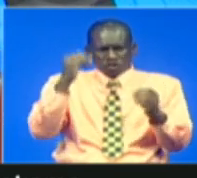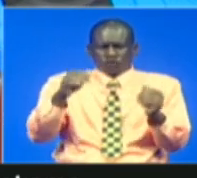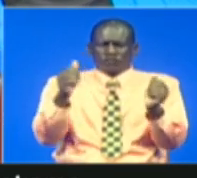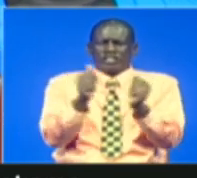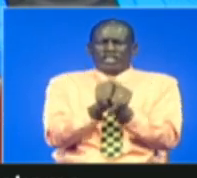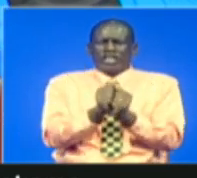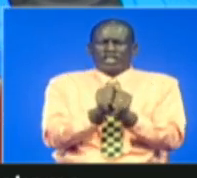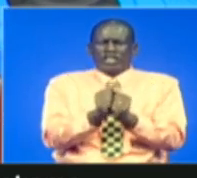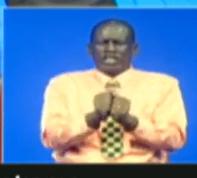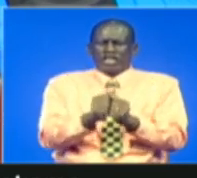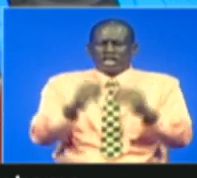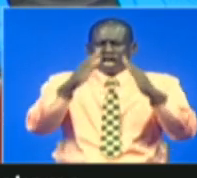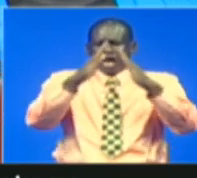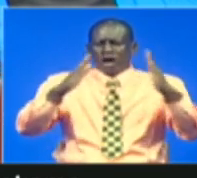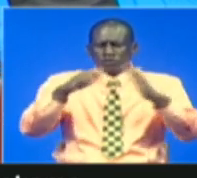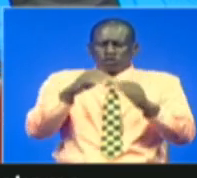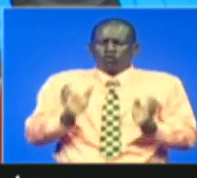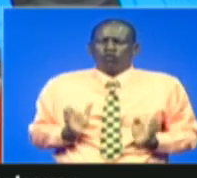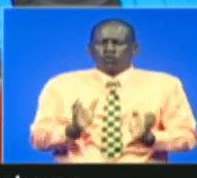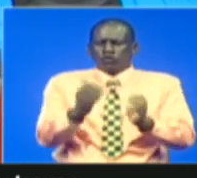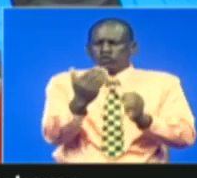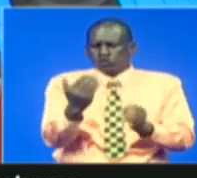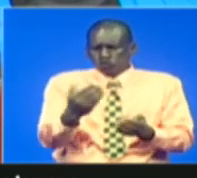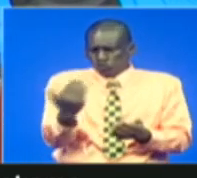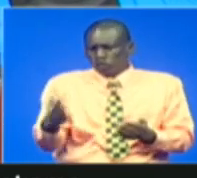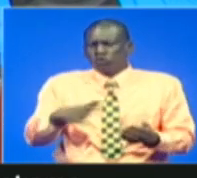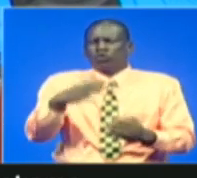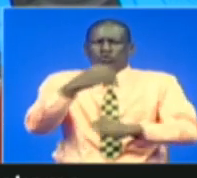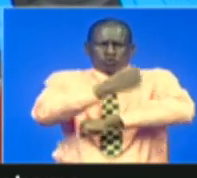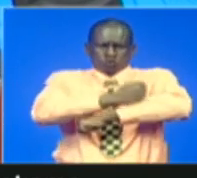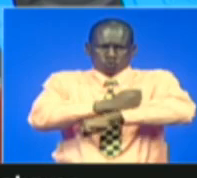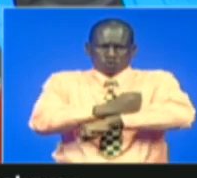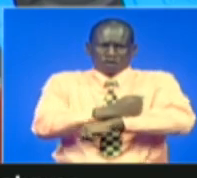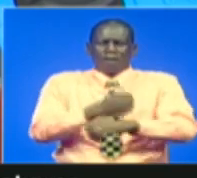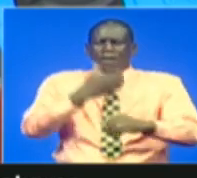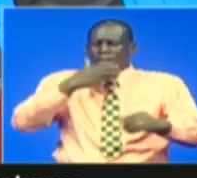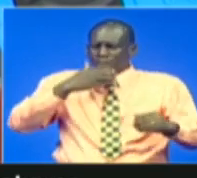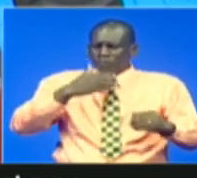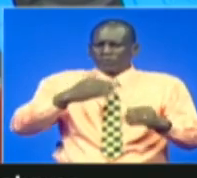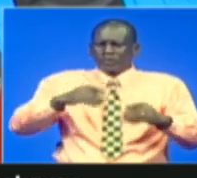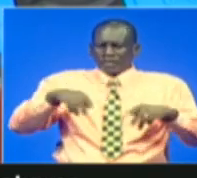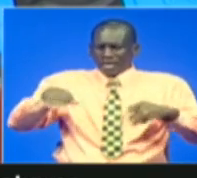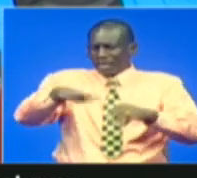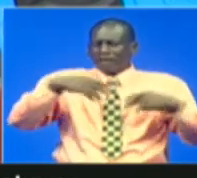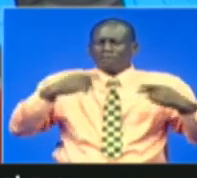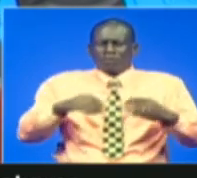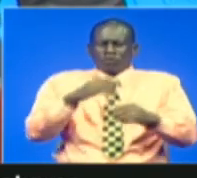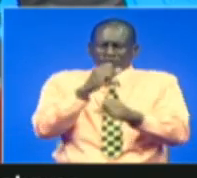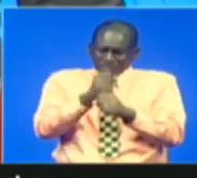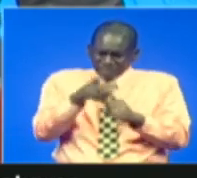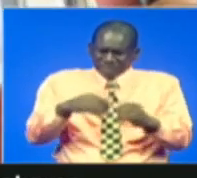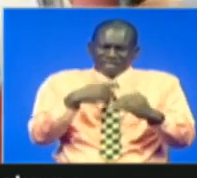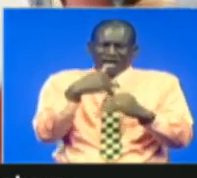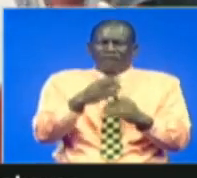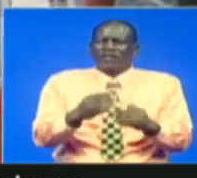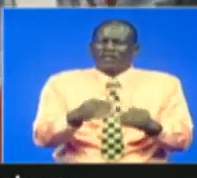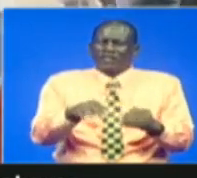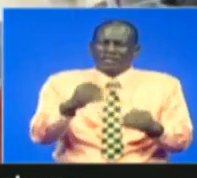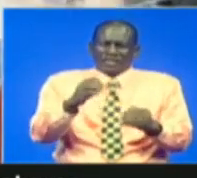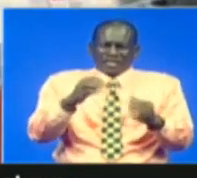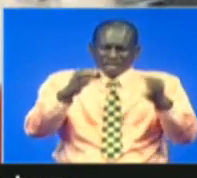shuleni. Wakazi wanasema walilazimika kufanya hivyo baada ya kung'amua kuwa baadhi ya wazazi wamepuuza masomo ya watoto wao.